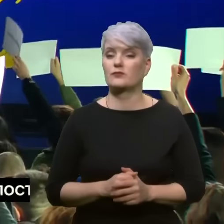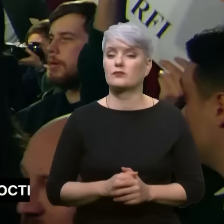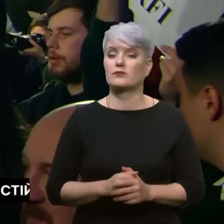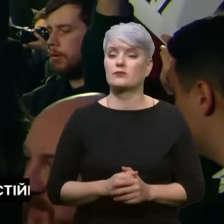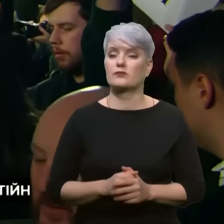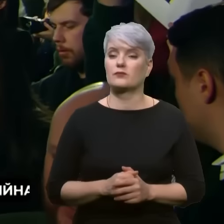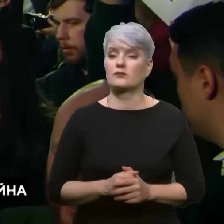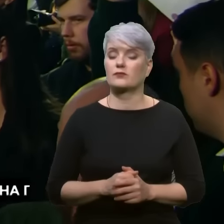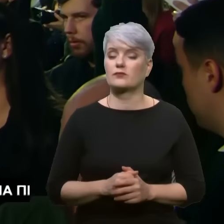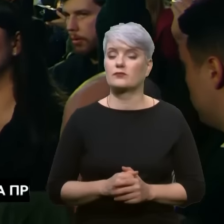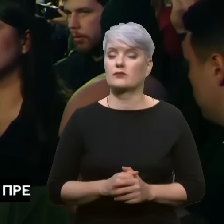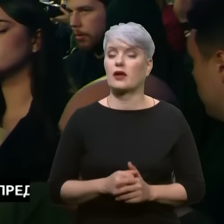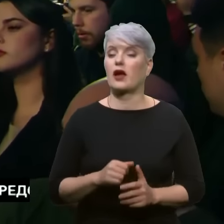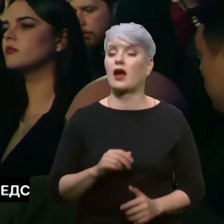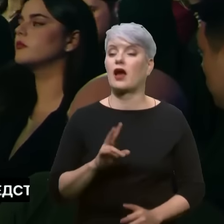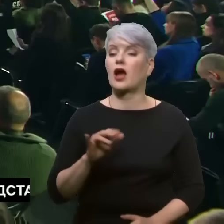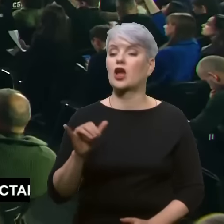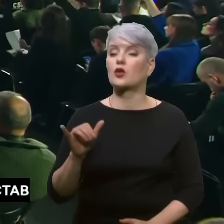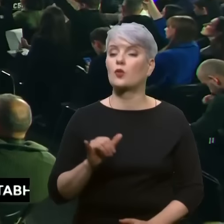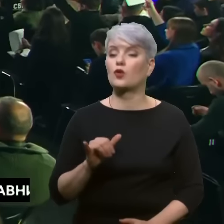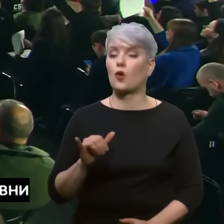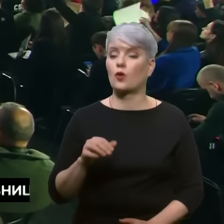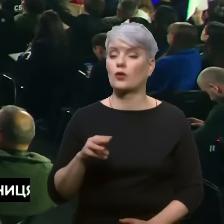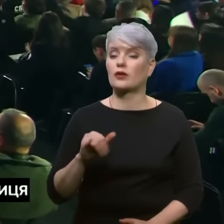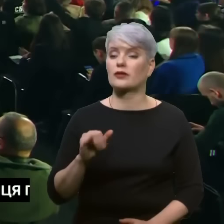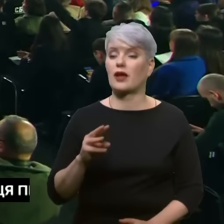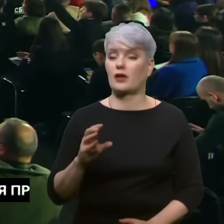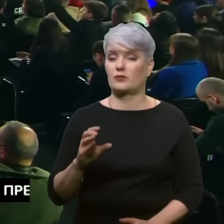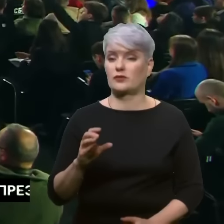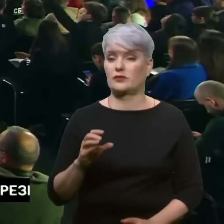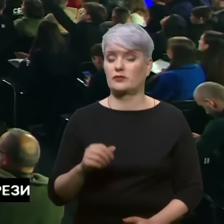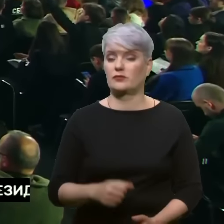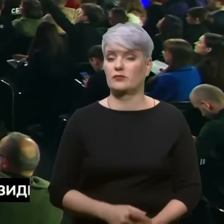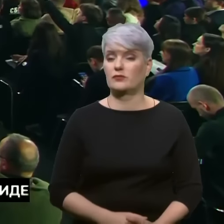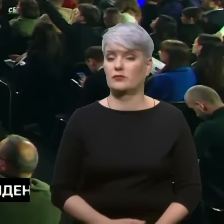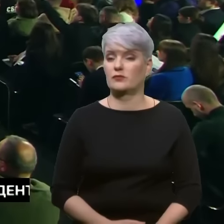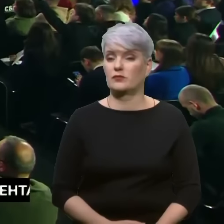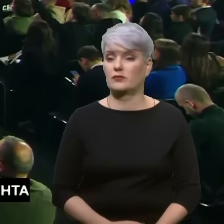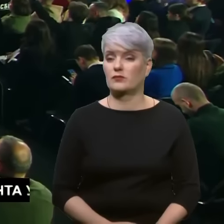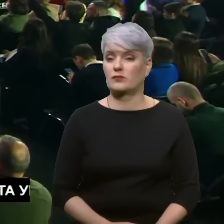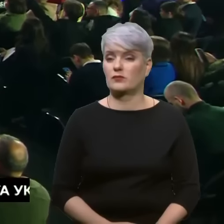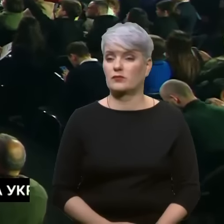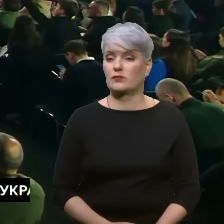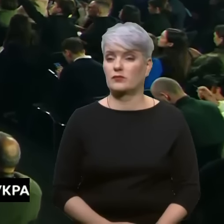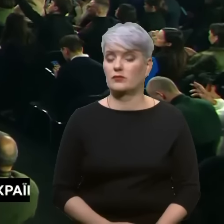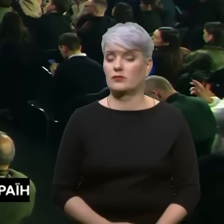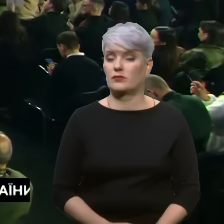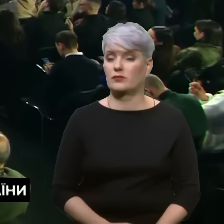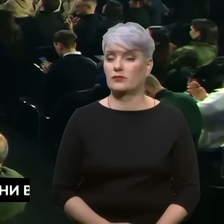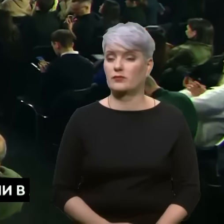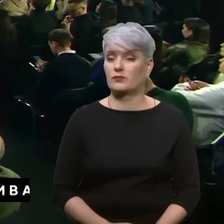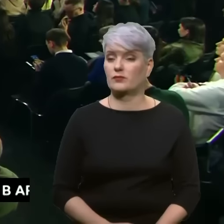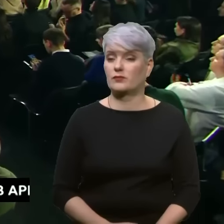Будь ласка, «Нью-Йорк Таймс» в самому кінці. Я думаю, ще будуть такі запитання.